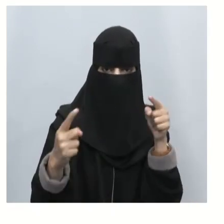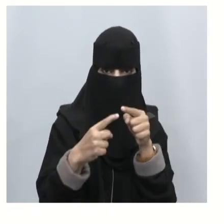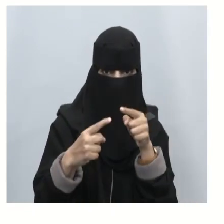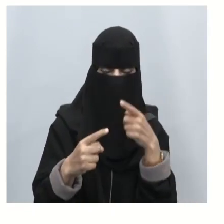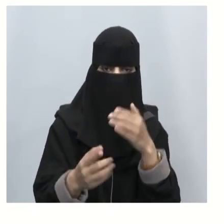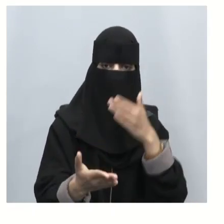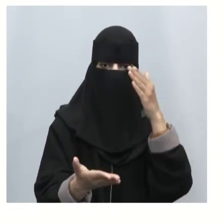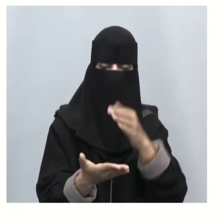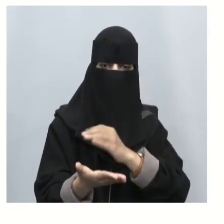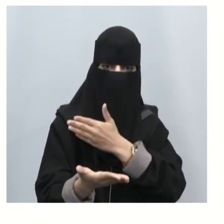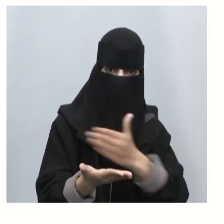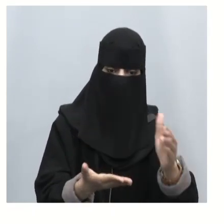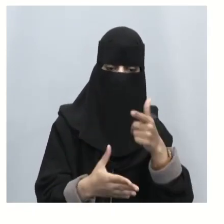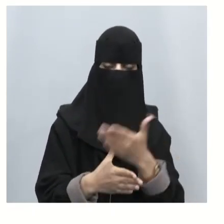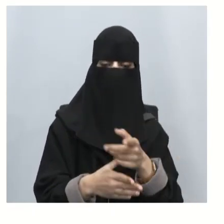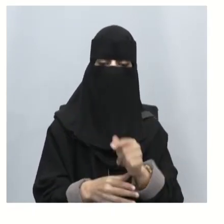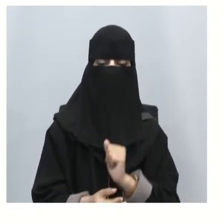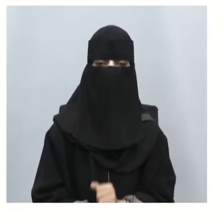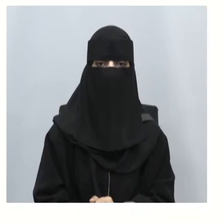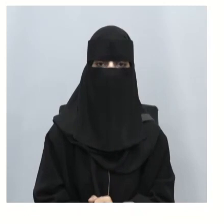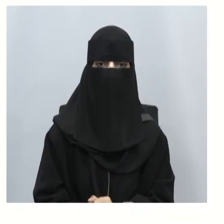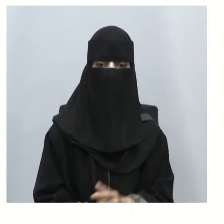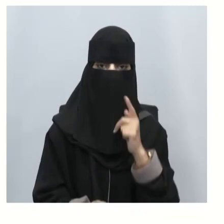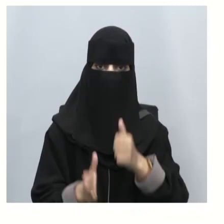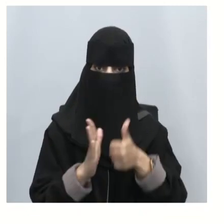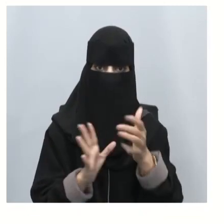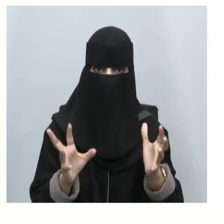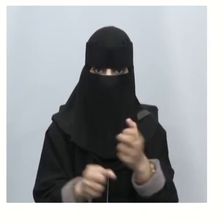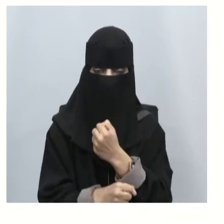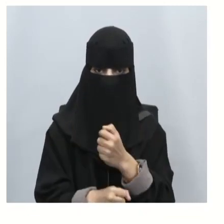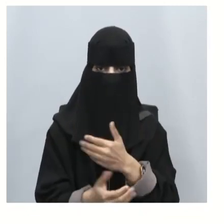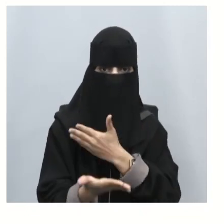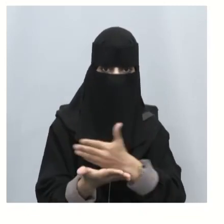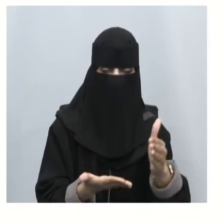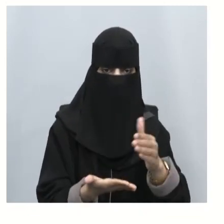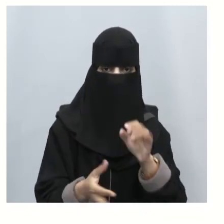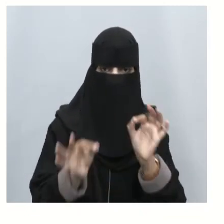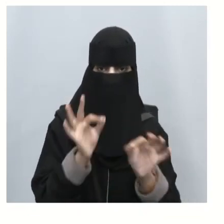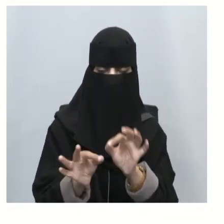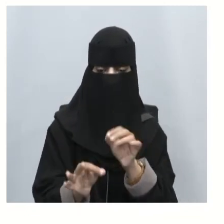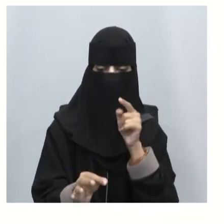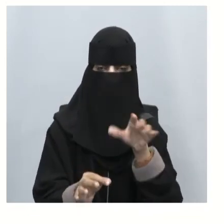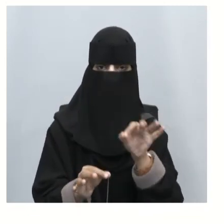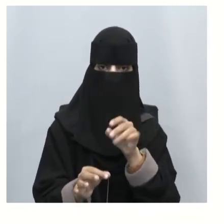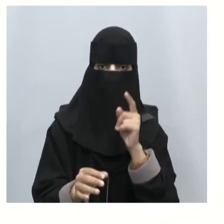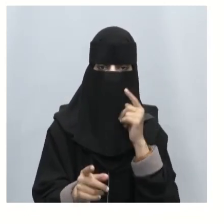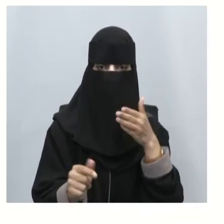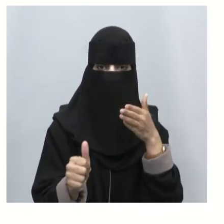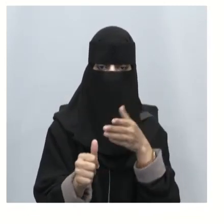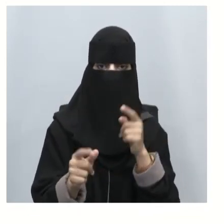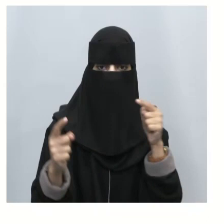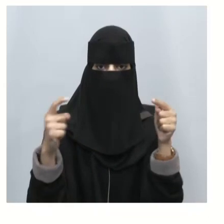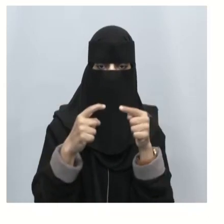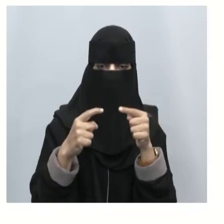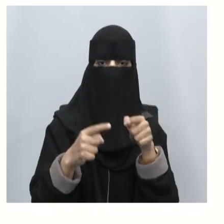من خلفاء العصر الاول في تلك الفتره حيث تمكنوا من القضاء تماما على الفتن المناويه لهم